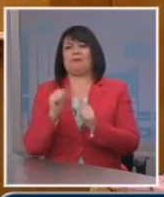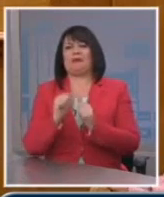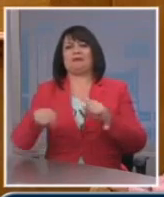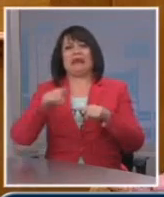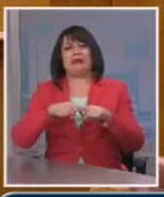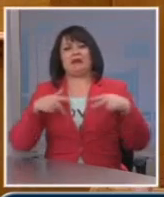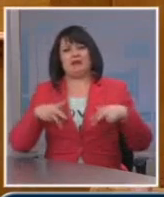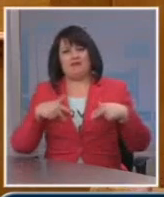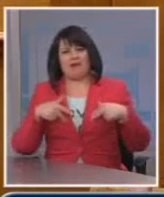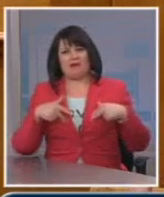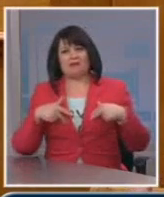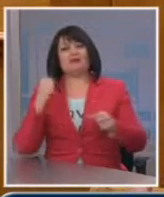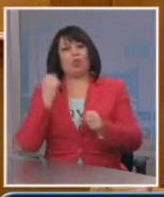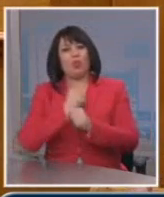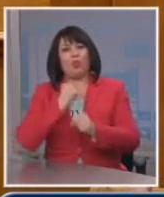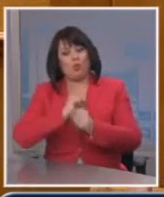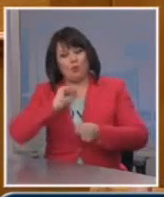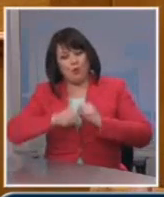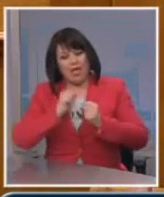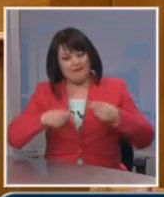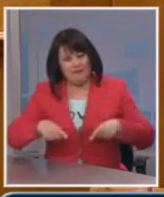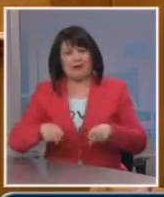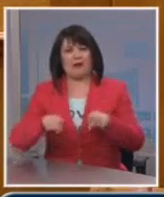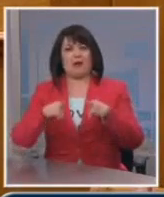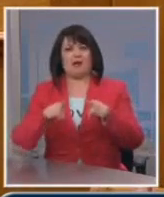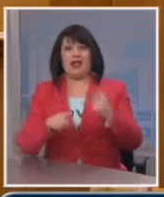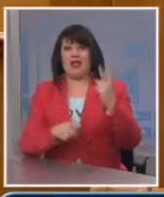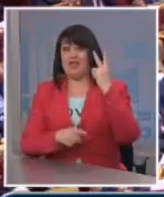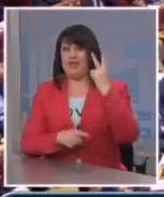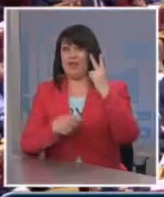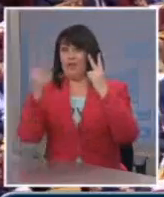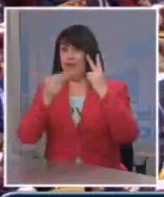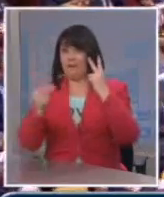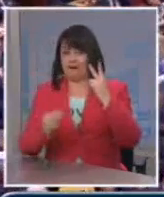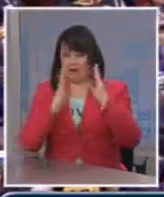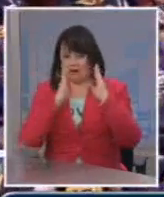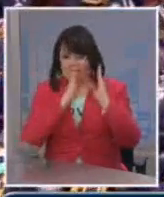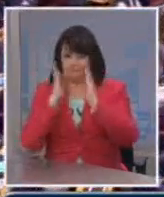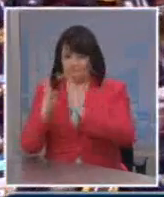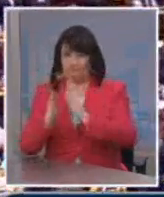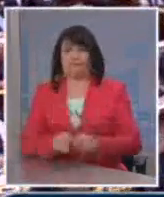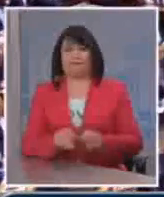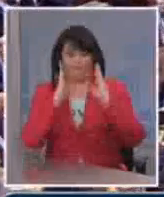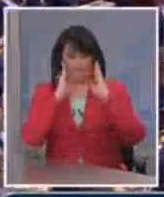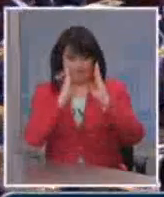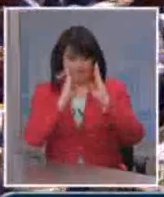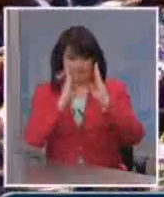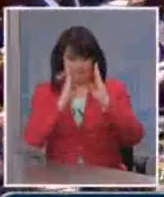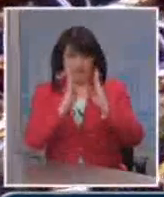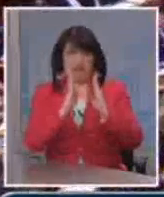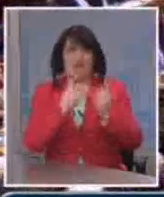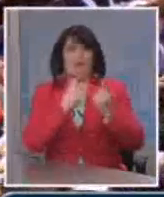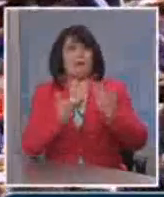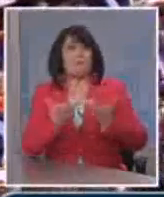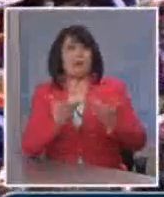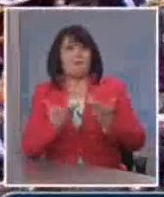κυβέρνηση εργάζεται παράλληλα σε 2 μέτωπα. Το ένα είναι αυτό της διαπραγμάτευσης, για το